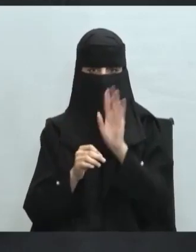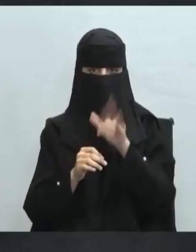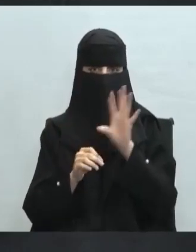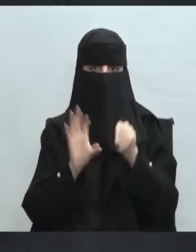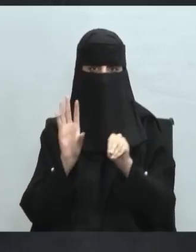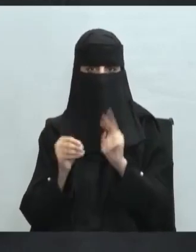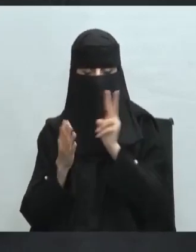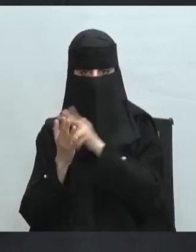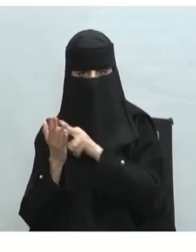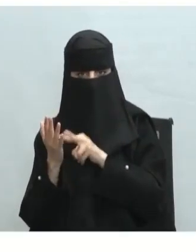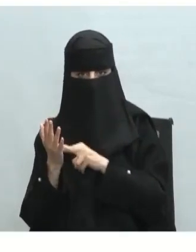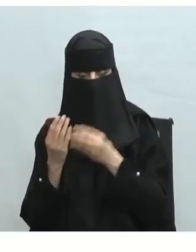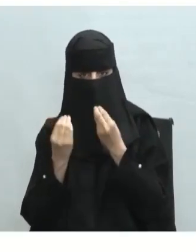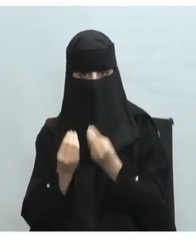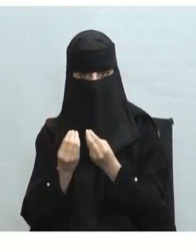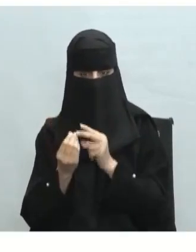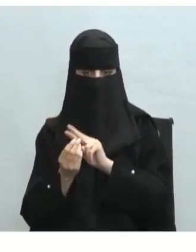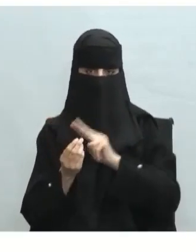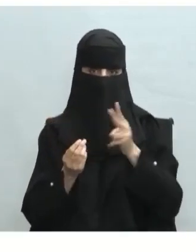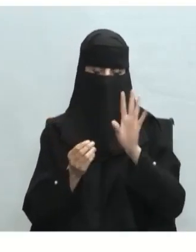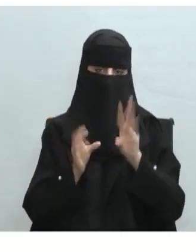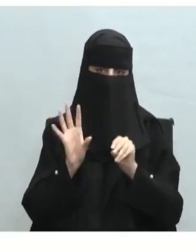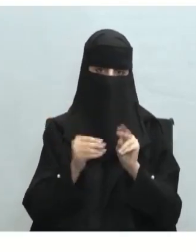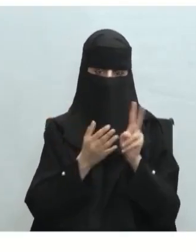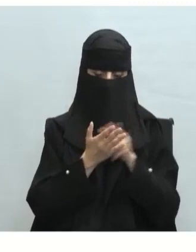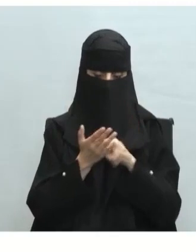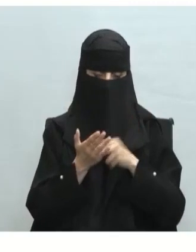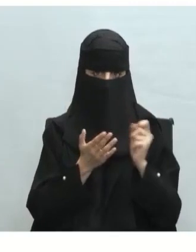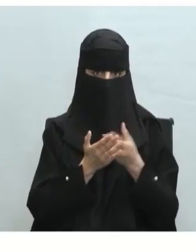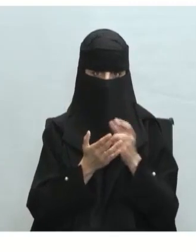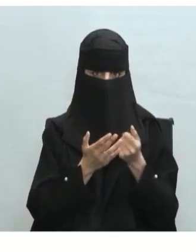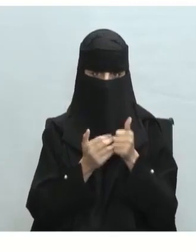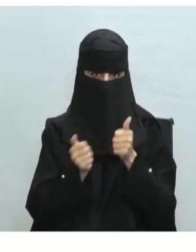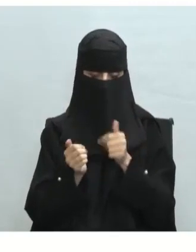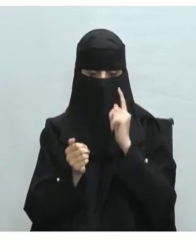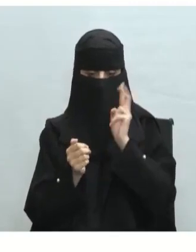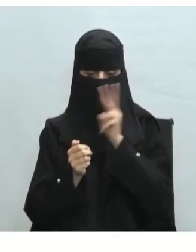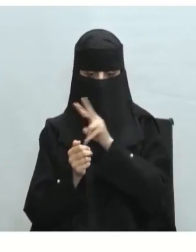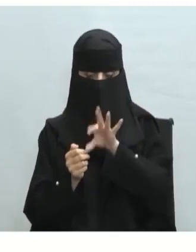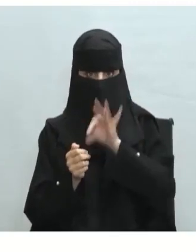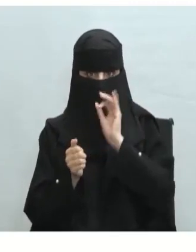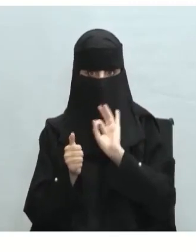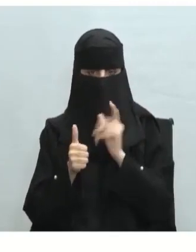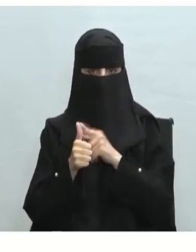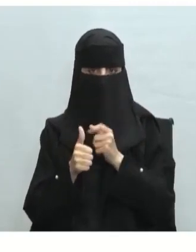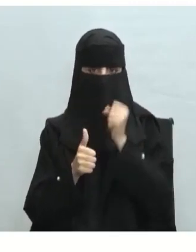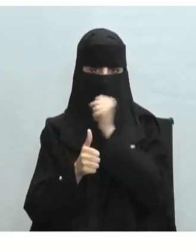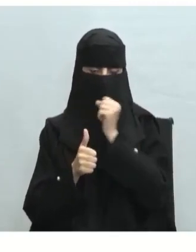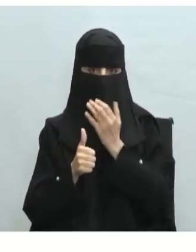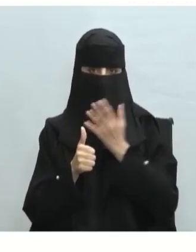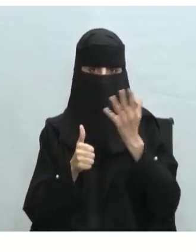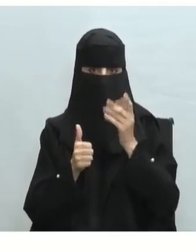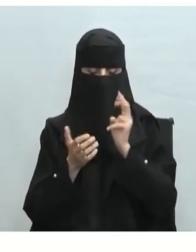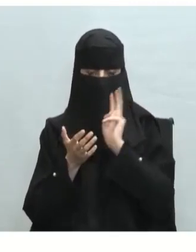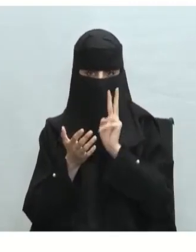الى الى سرعه القراءه هنا صنف النصوص بحسب سرعه القراءه ما نصوص ه تحتاج الى قراءه سريعه النصوص التي تحتاج الى قراءه